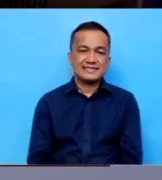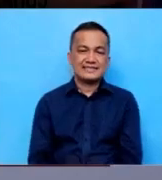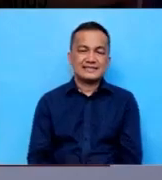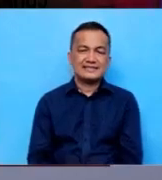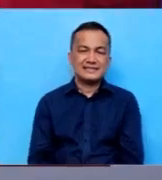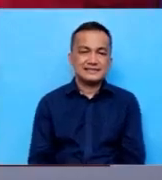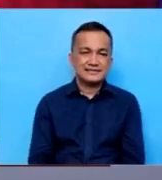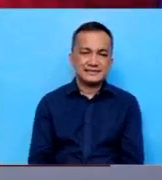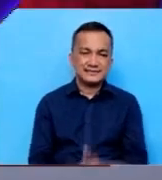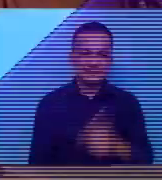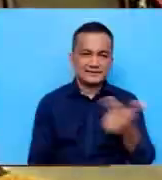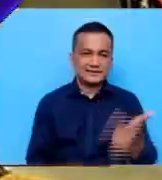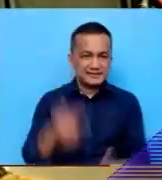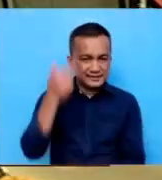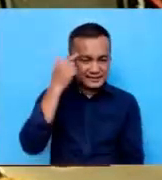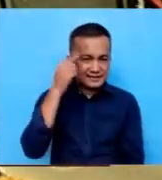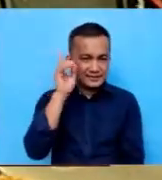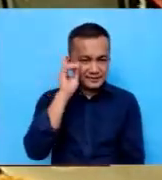de la Peña.